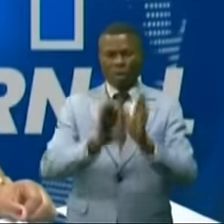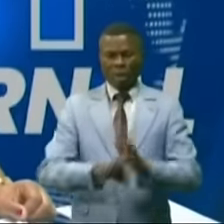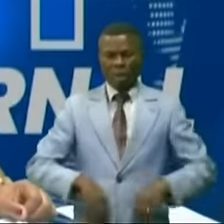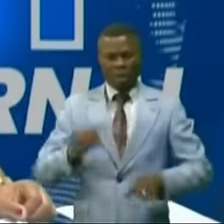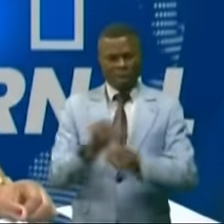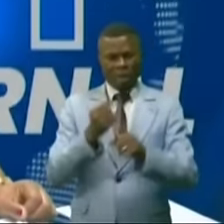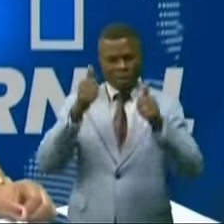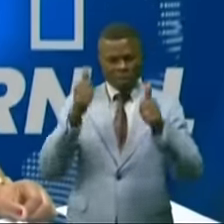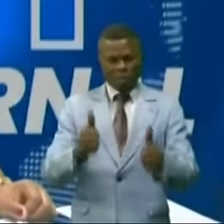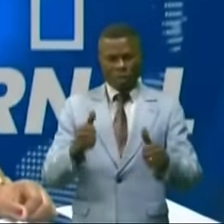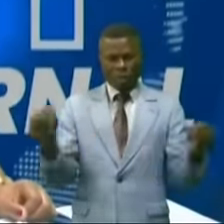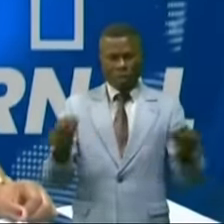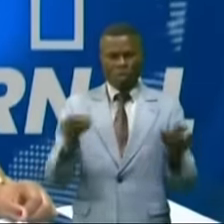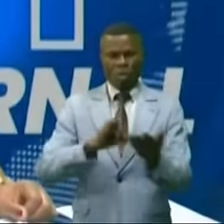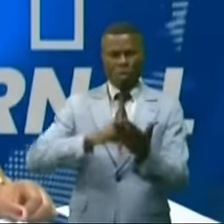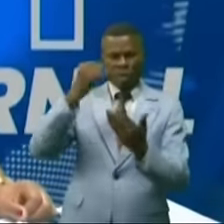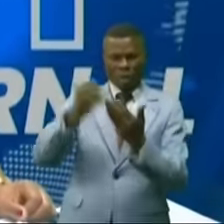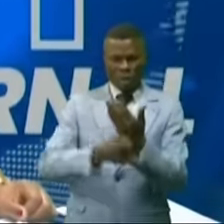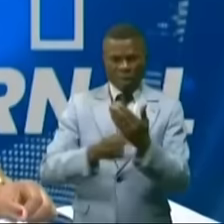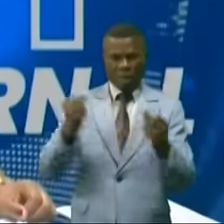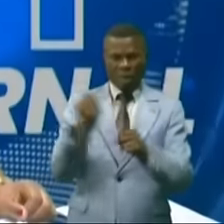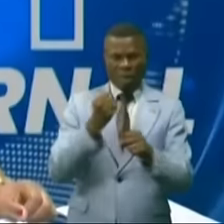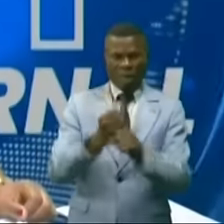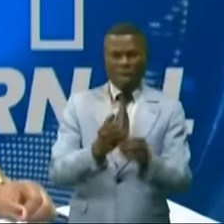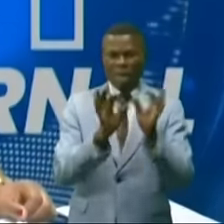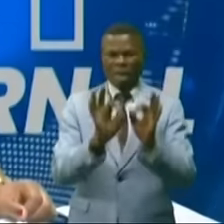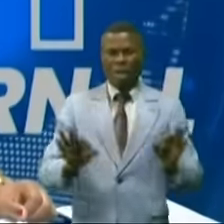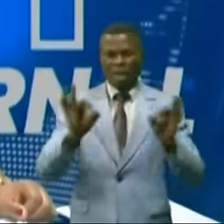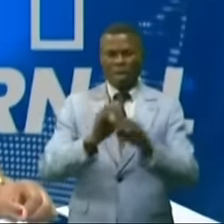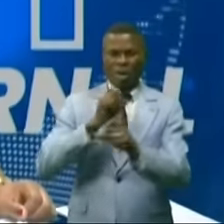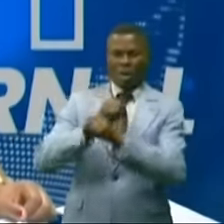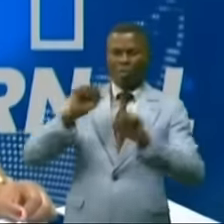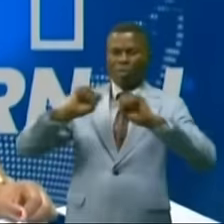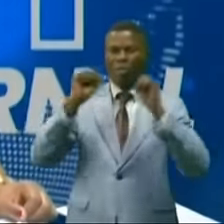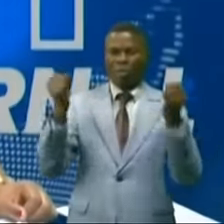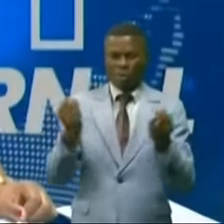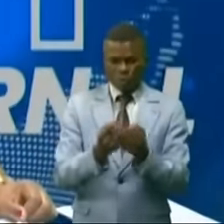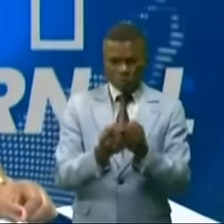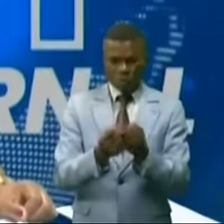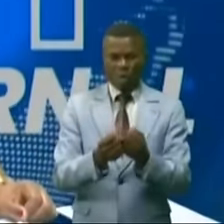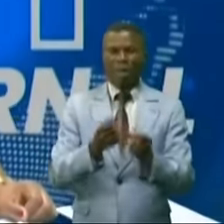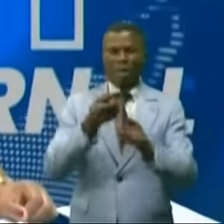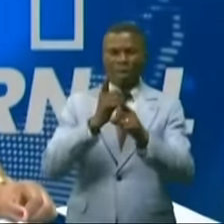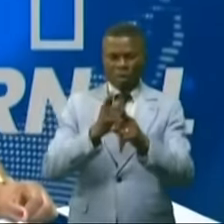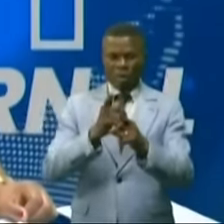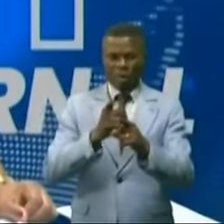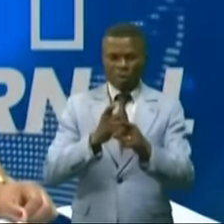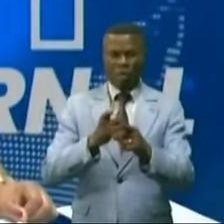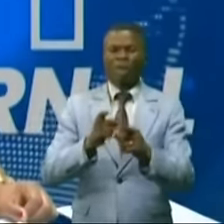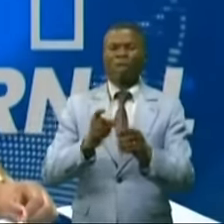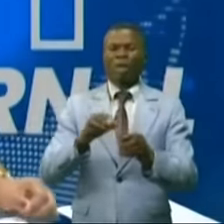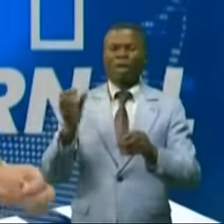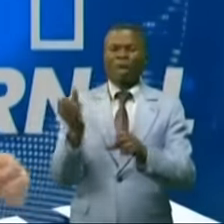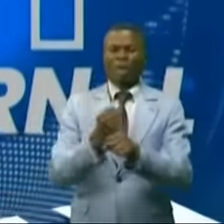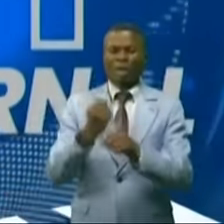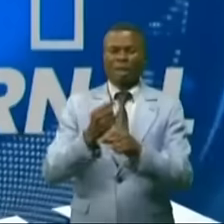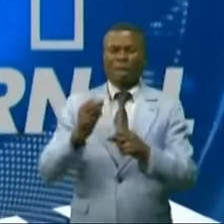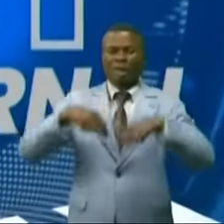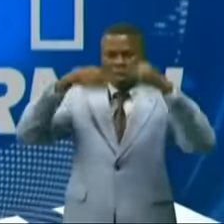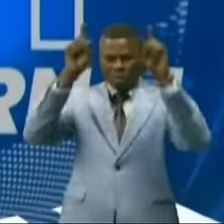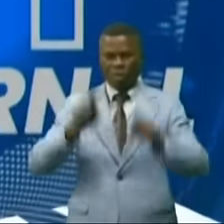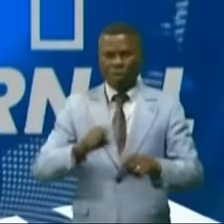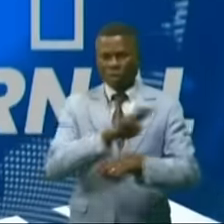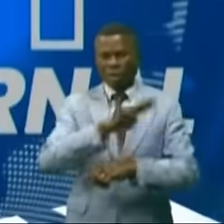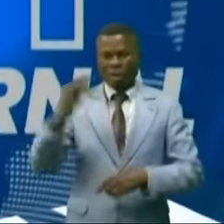de travail grâce au projet Travail décent et protection sociale. C'est ce qui ressort de la revue annuelle nationale